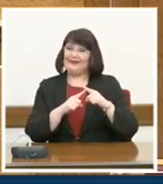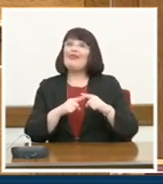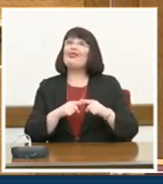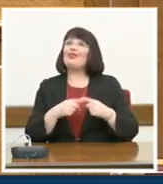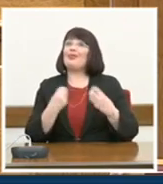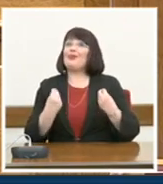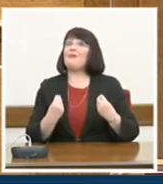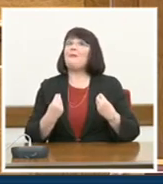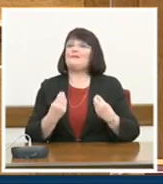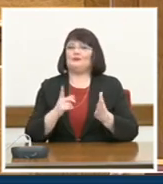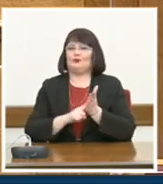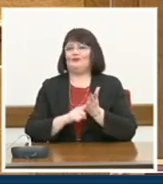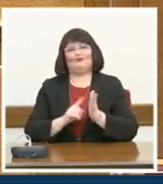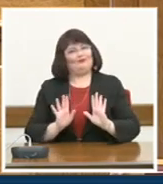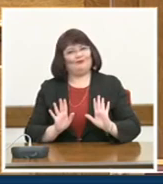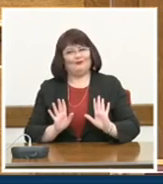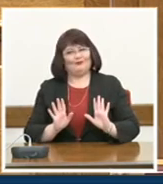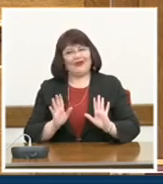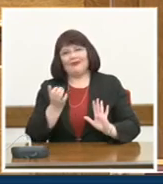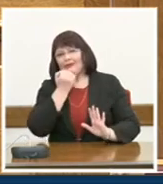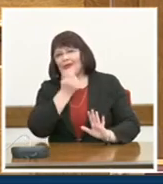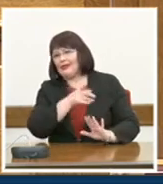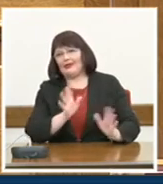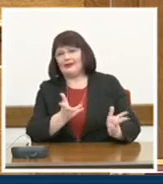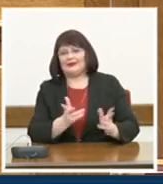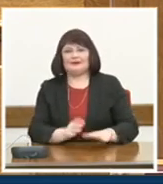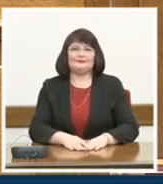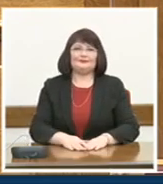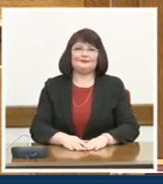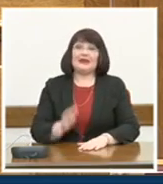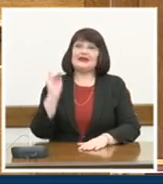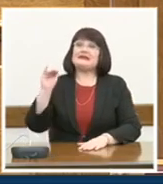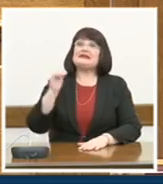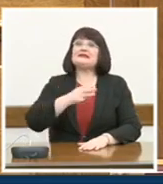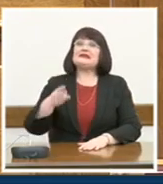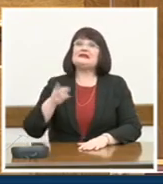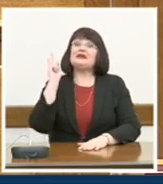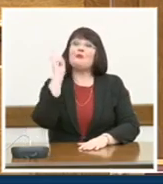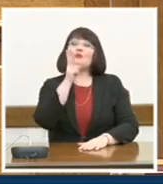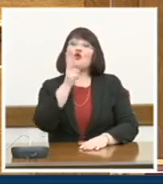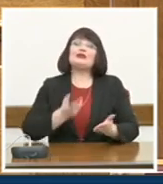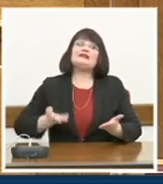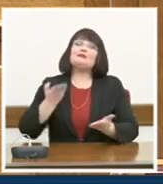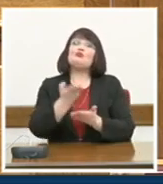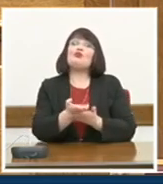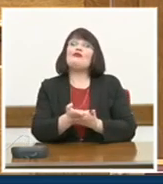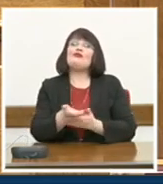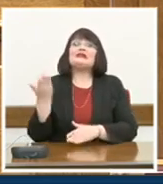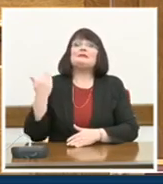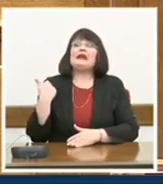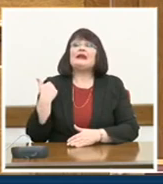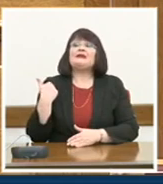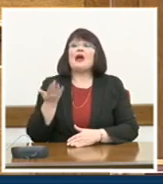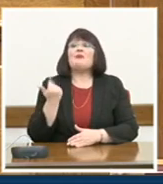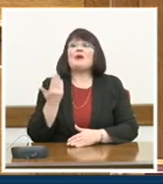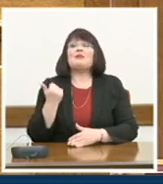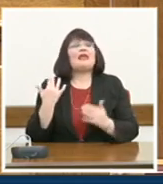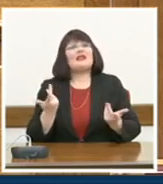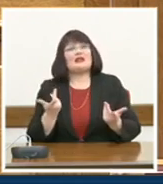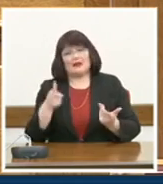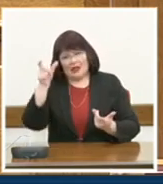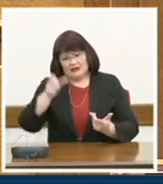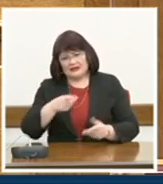φαίνεται. Αλλά τι πρόταση μομφής να καταθέσετε, κύριε του ΣΥΡΙΖΑ, αφού εσείς υπερψηφίσατε και